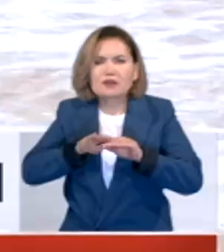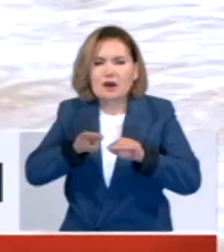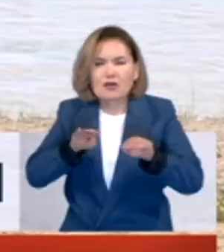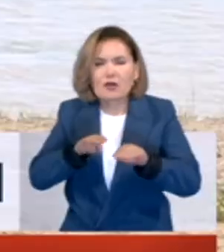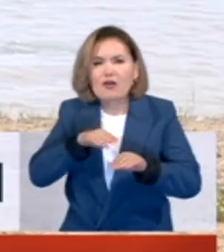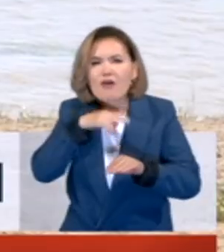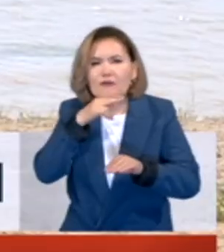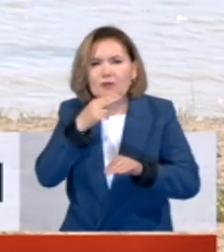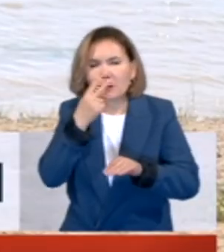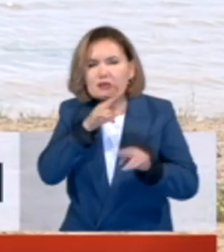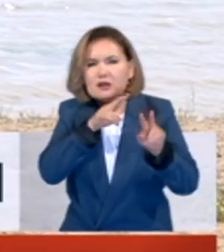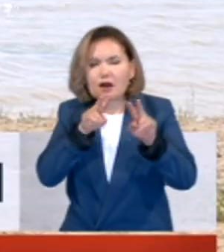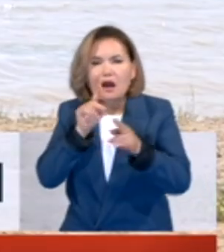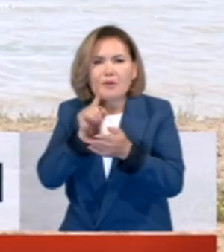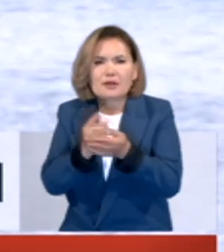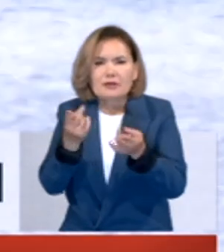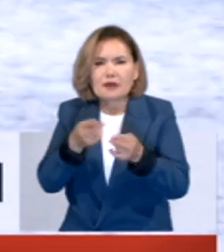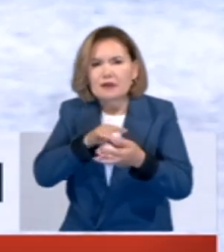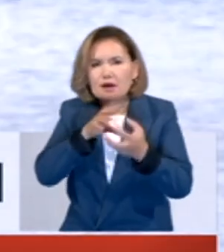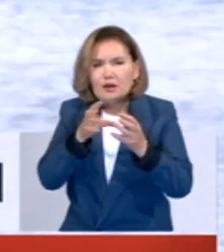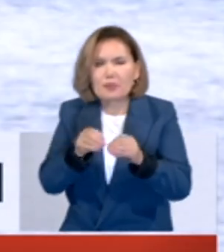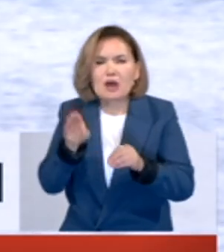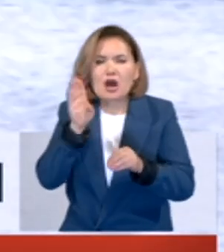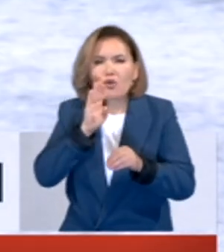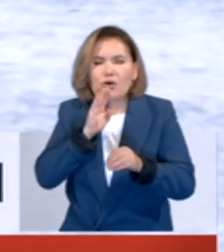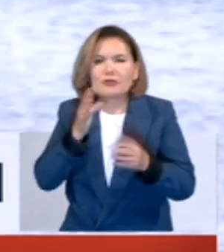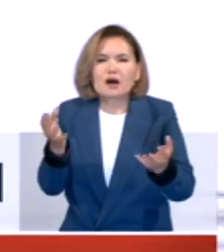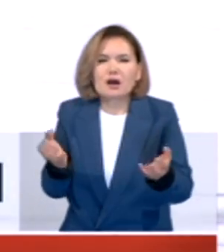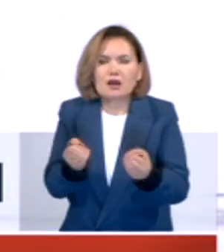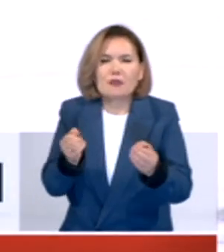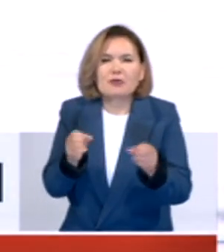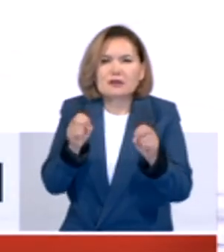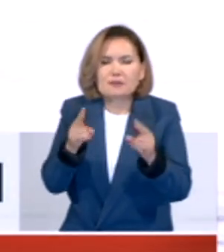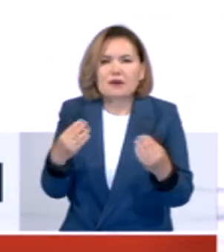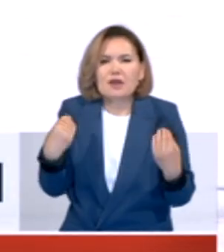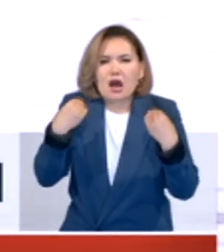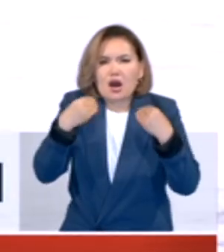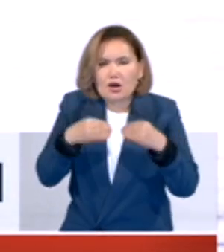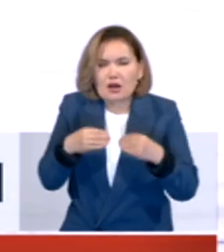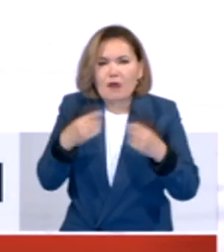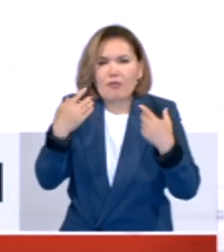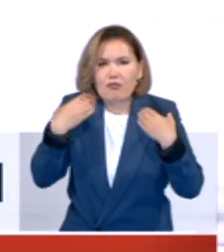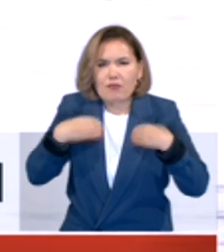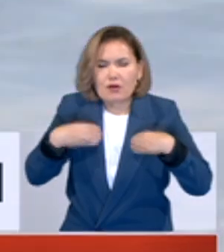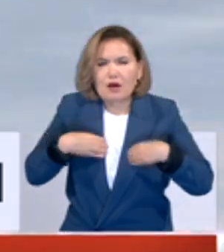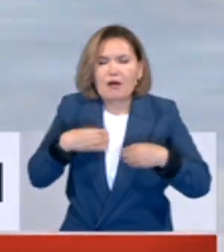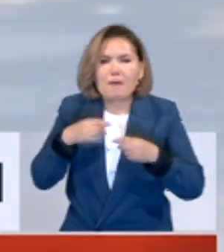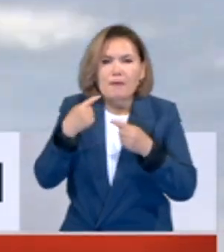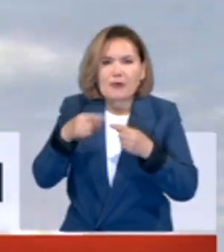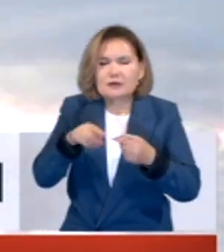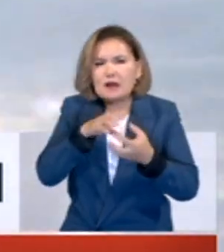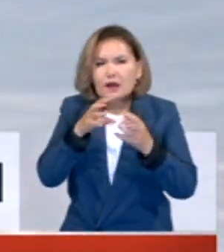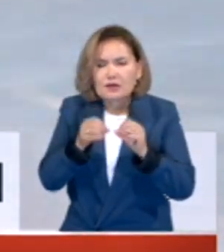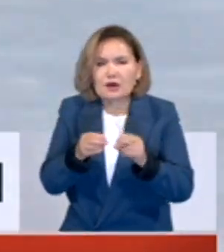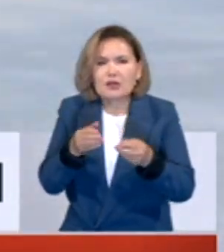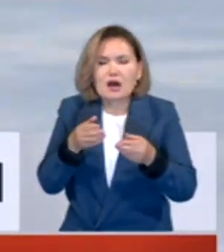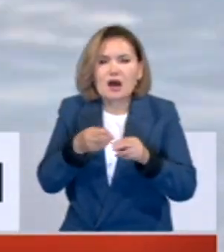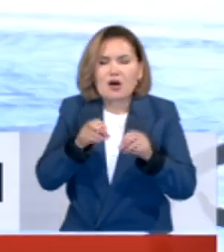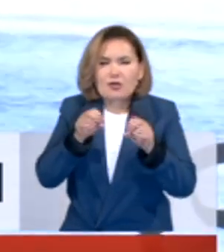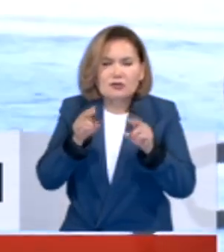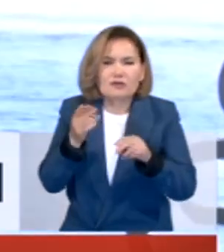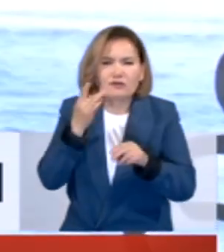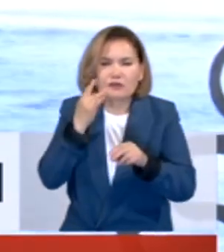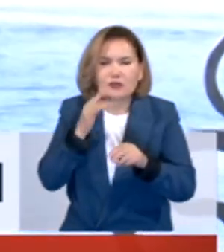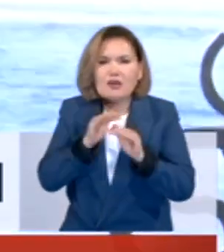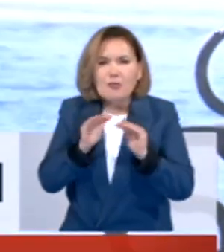қоймаларына жалғыз жібермеуге шақырады. Сондай-ақ суға құтқару кеудешелері мен шомылуынан басқа да жүзу құралдарын пайдалануын